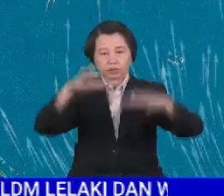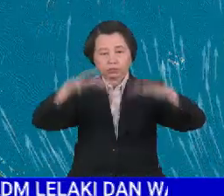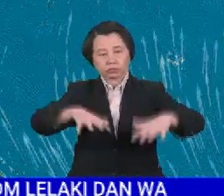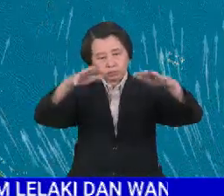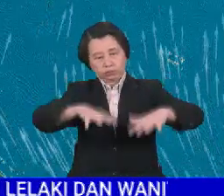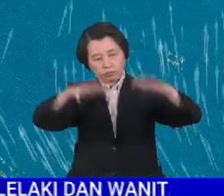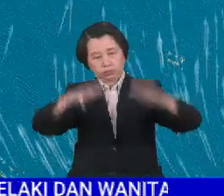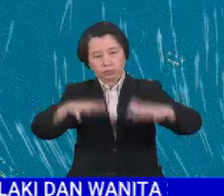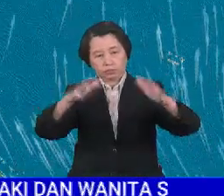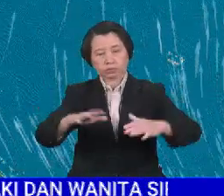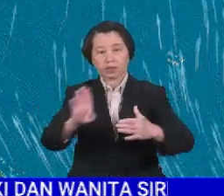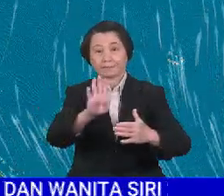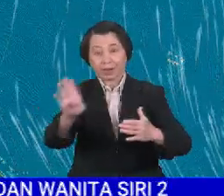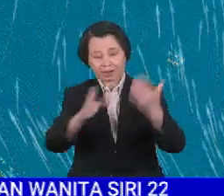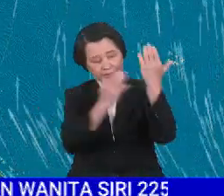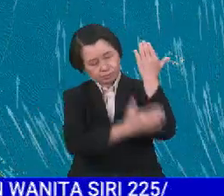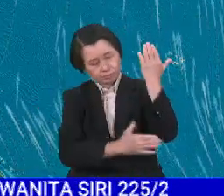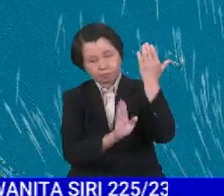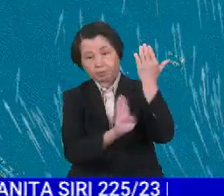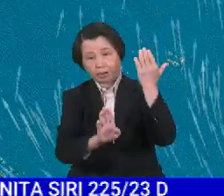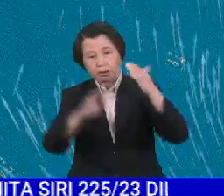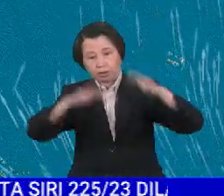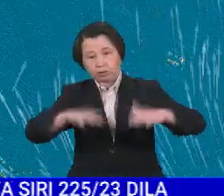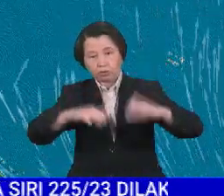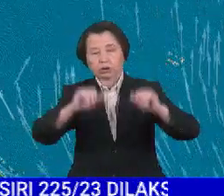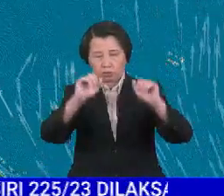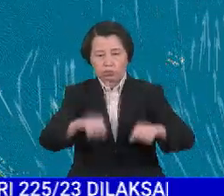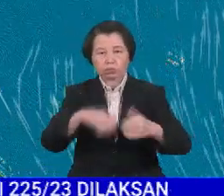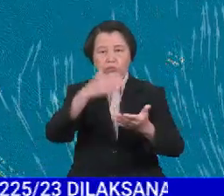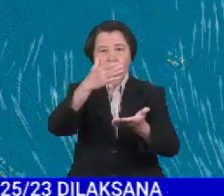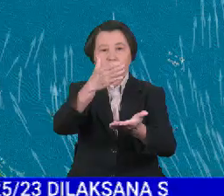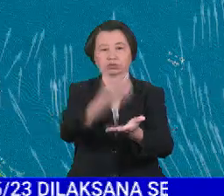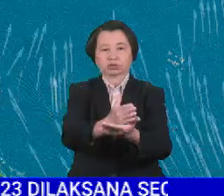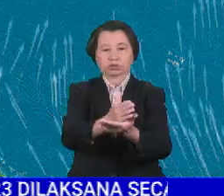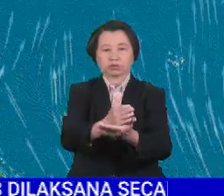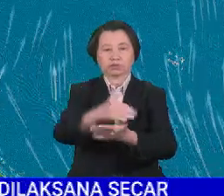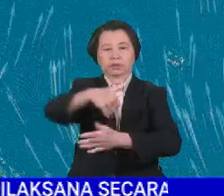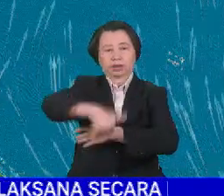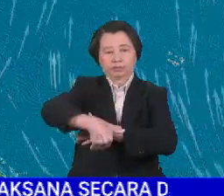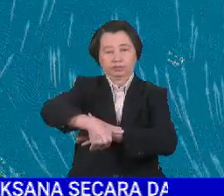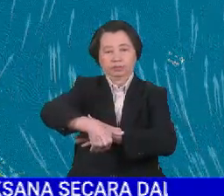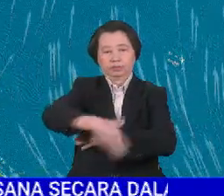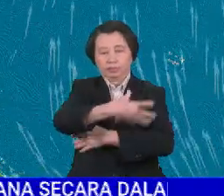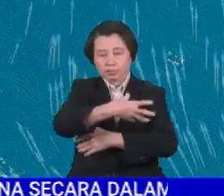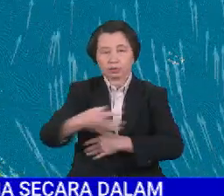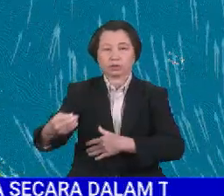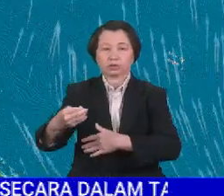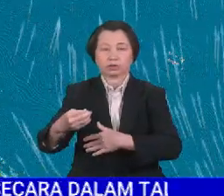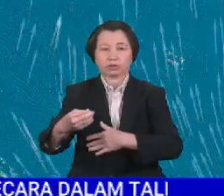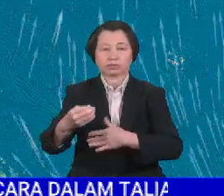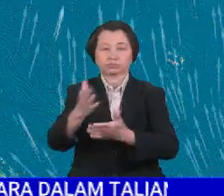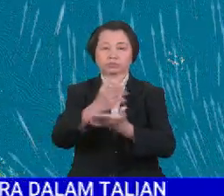di negeri-negeri pantai barat ini dijangkakan boleh beransur reda menjelang ke awal malam nanti, manakala